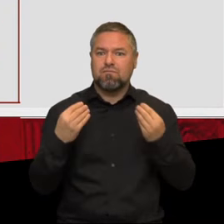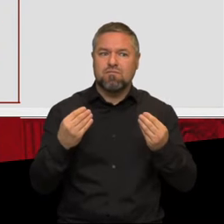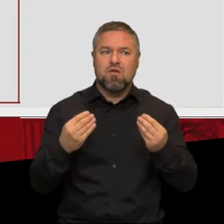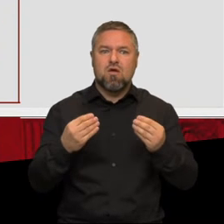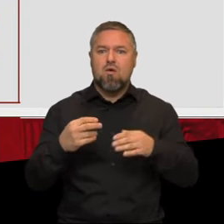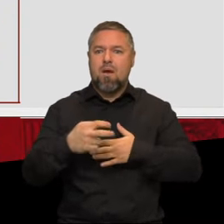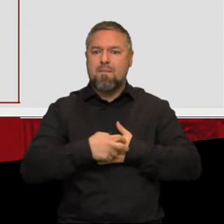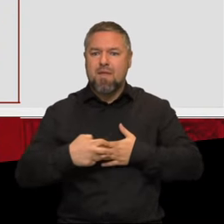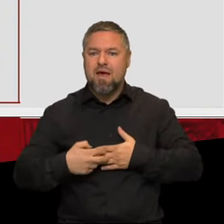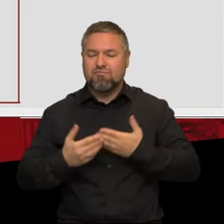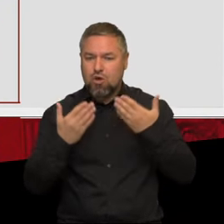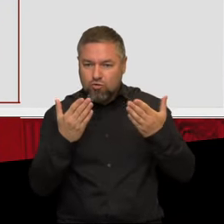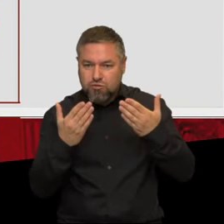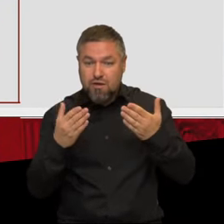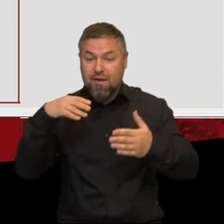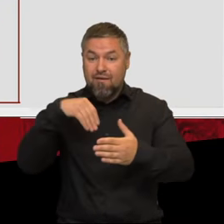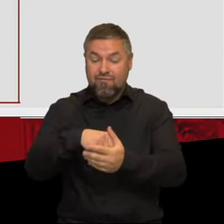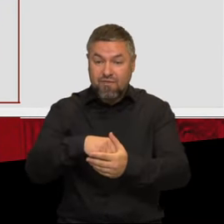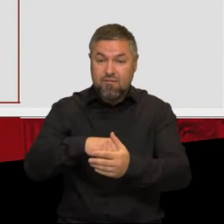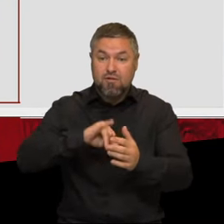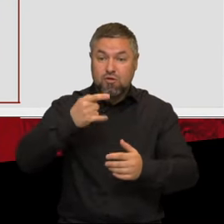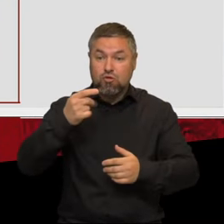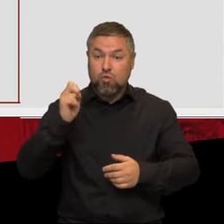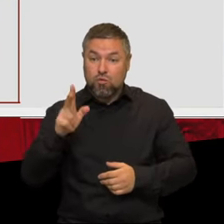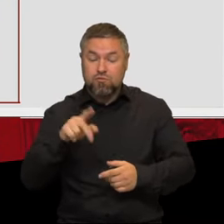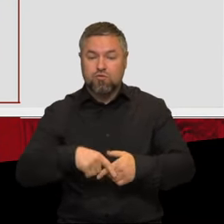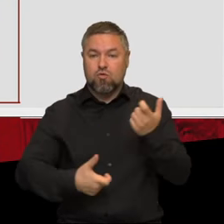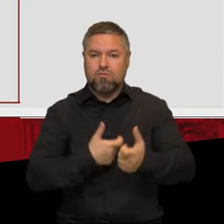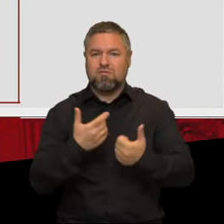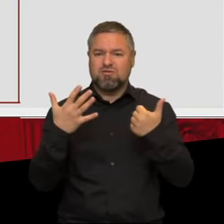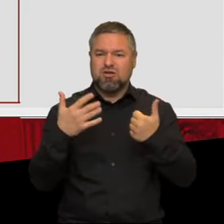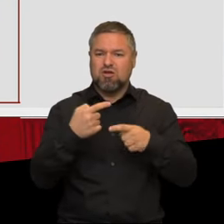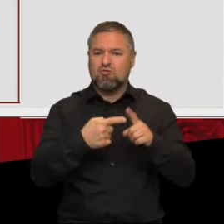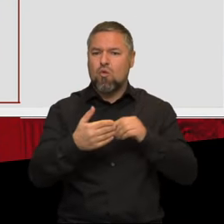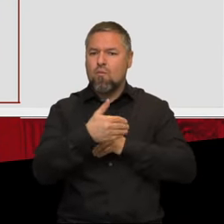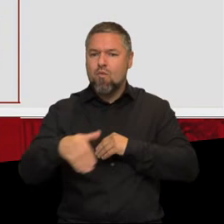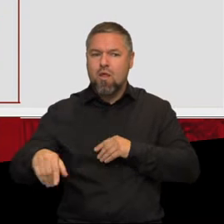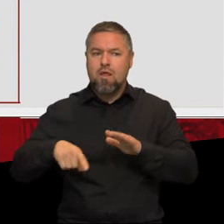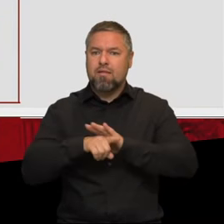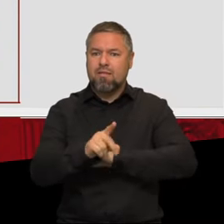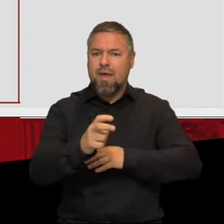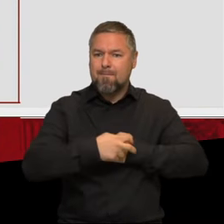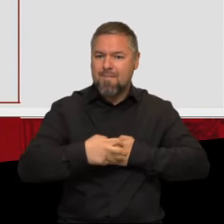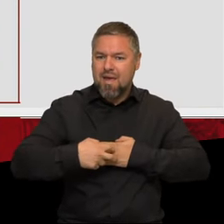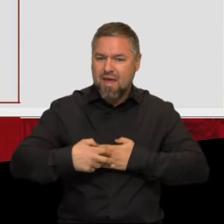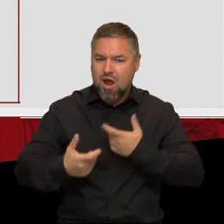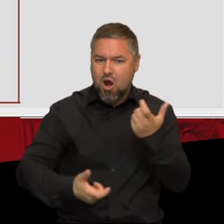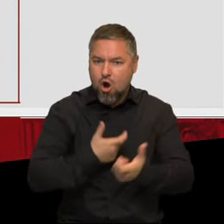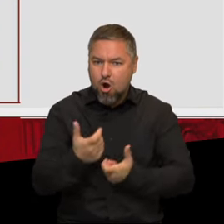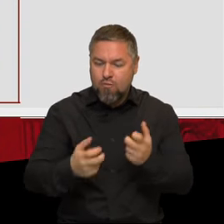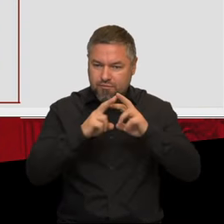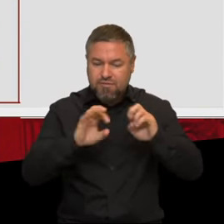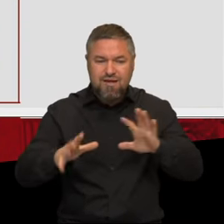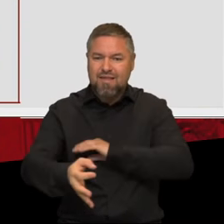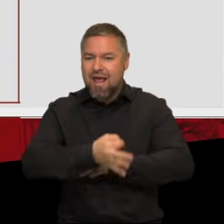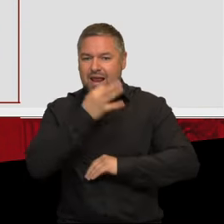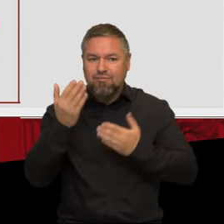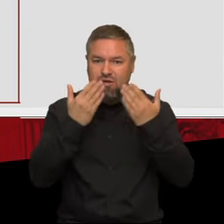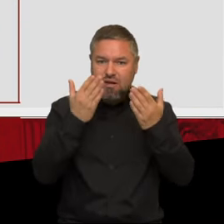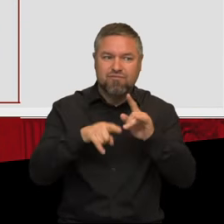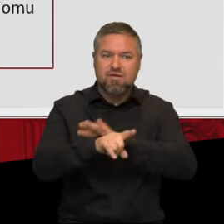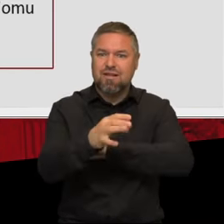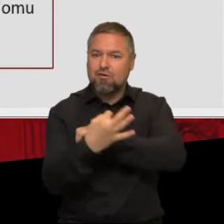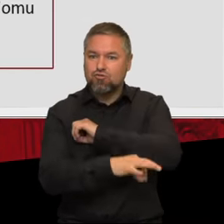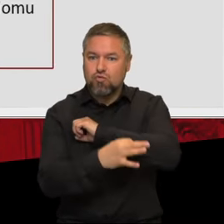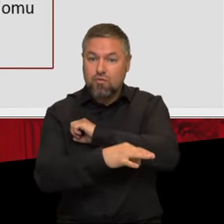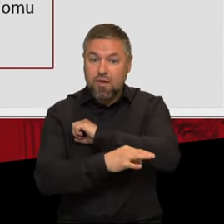Badawcza. W ramach programu IDU przeznaczyliśmy już blisko 6,5 miliona złotych na inicjatywy badawcze dla najlepszych naukowców oraz